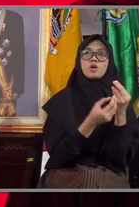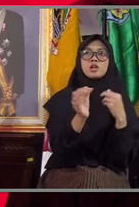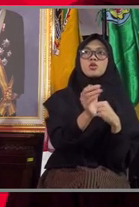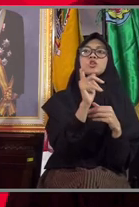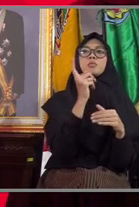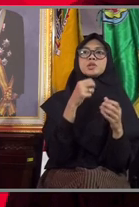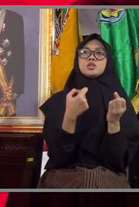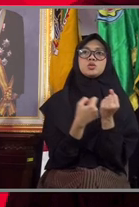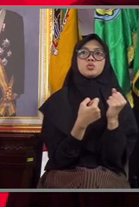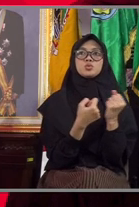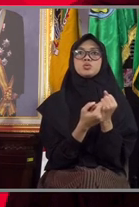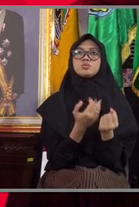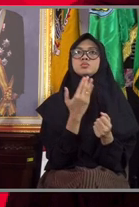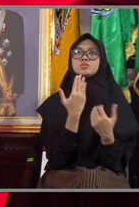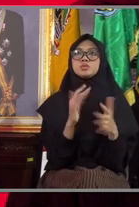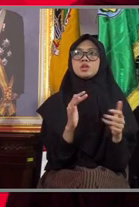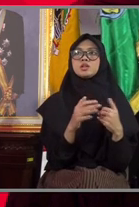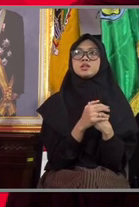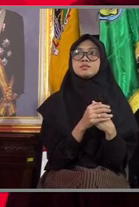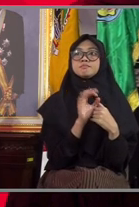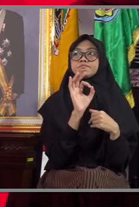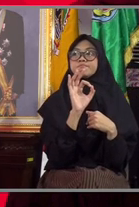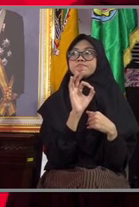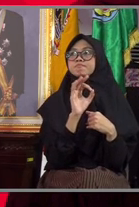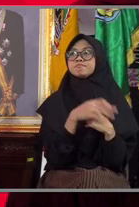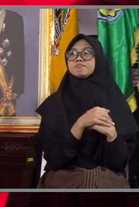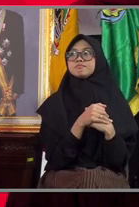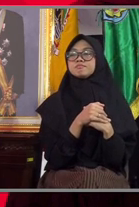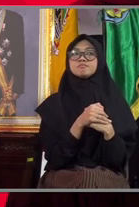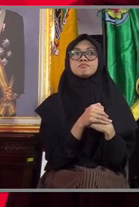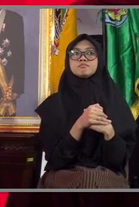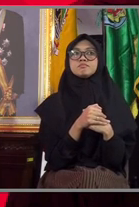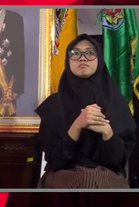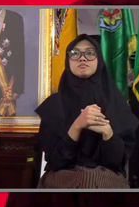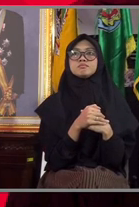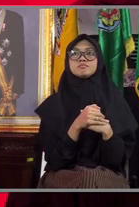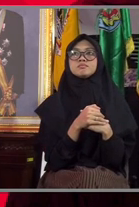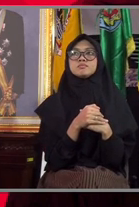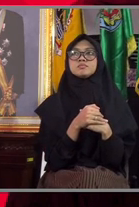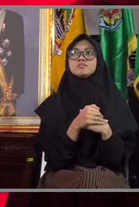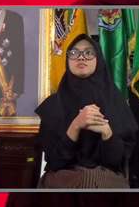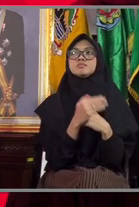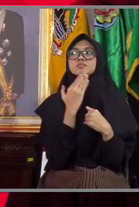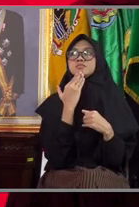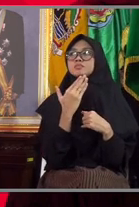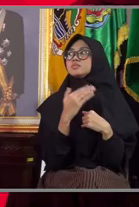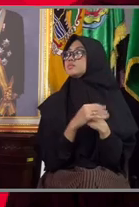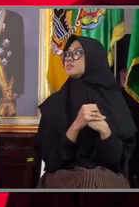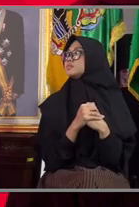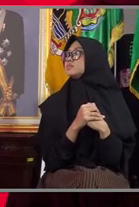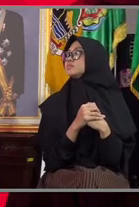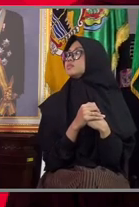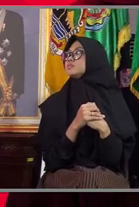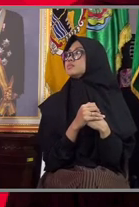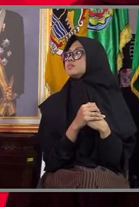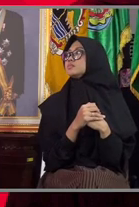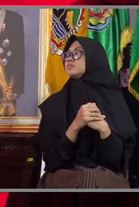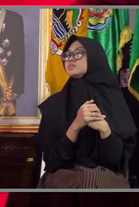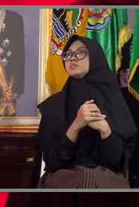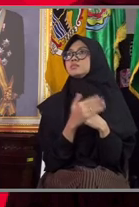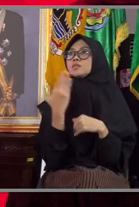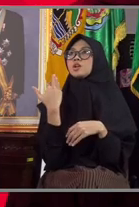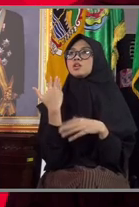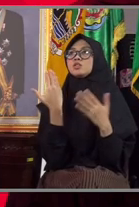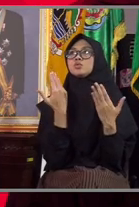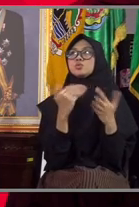Wali? Oke? Terima kasih, Pak. Sip, sip, Ibu. Baik, terima kasih. Kita akan lanjutkan, karena tadi